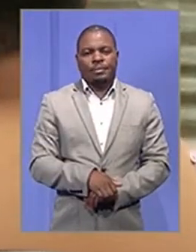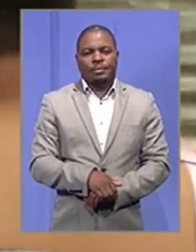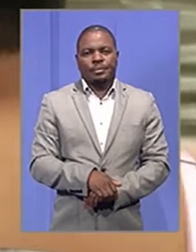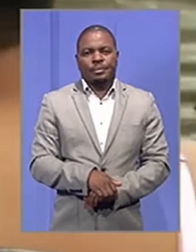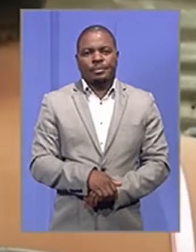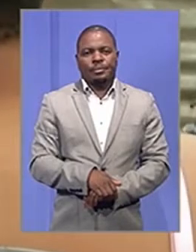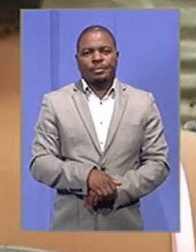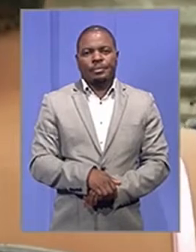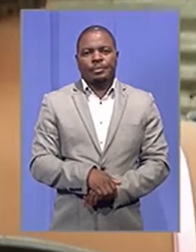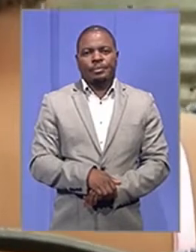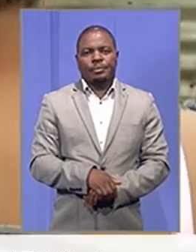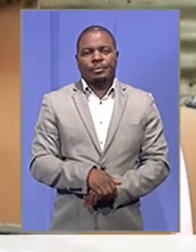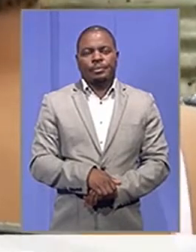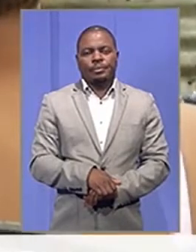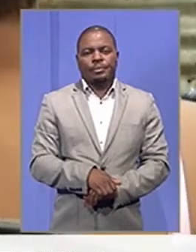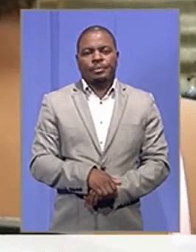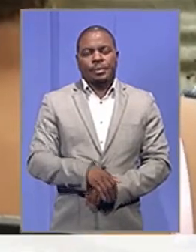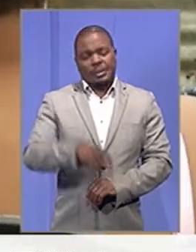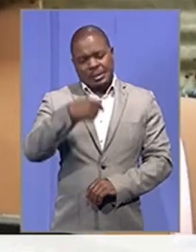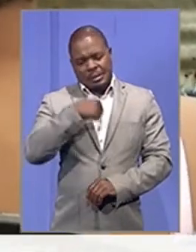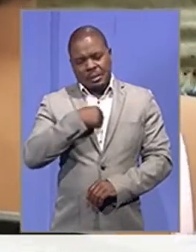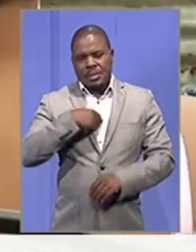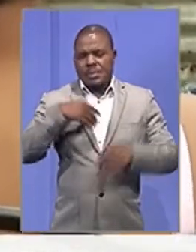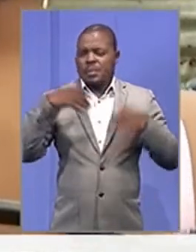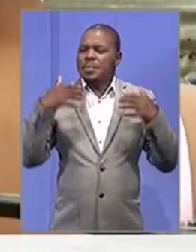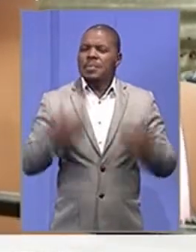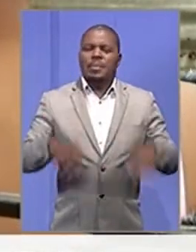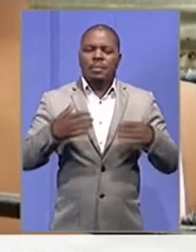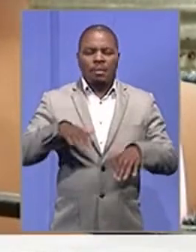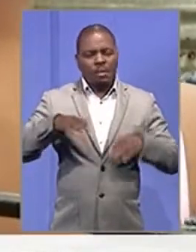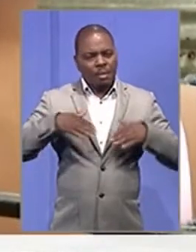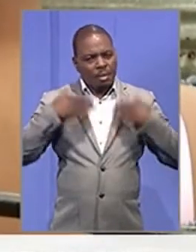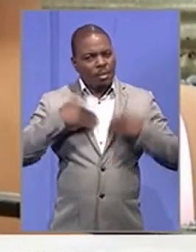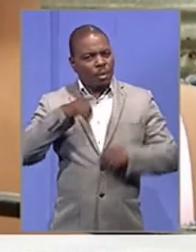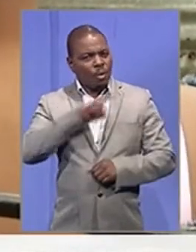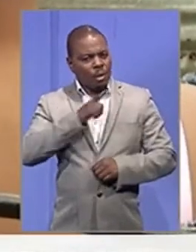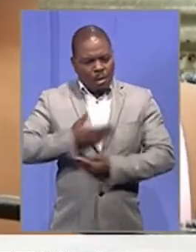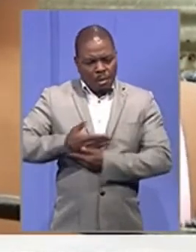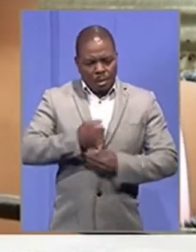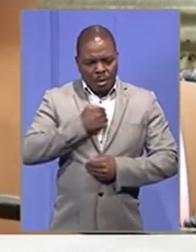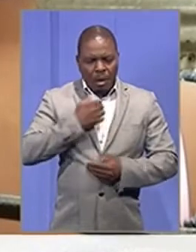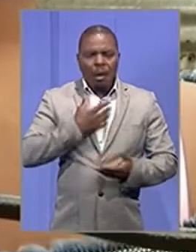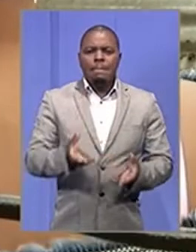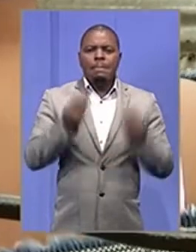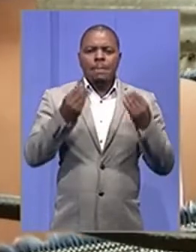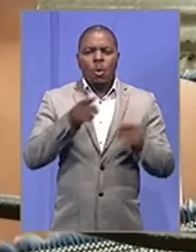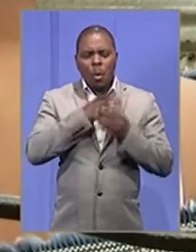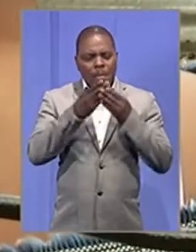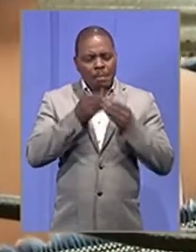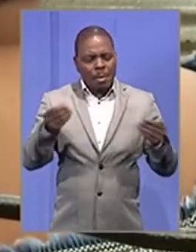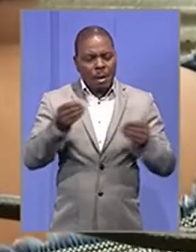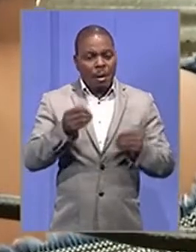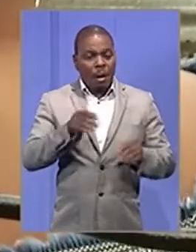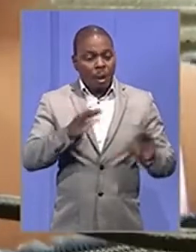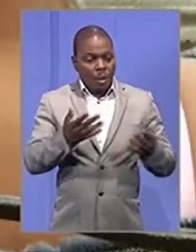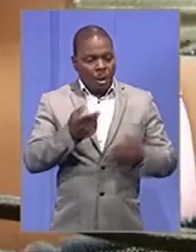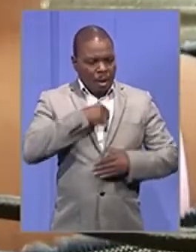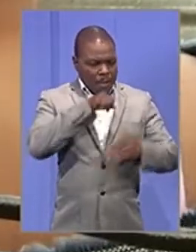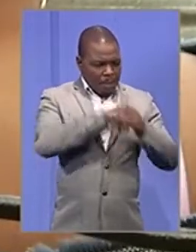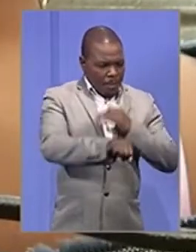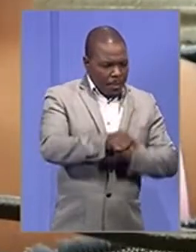yami. Ke kwa ke thabile ka ge re hweditše ngwana wa ka go tloga mola a timeletšego metsotso morago ga gore a